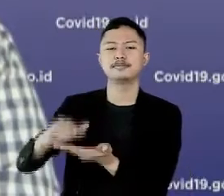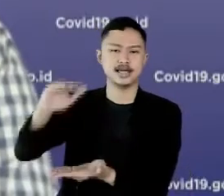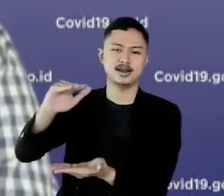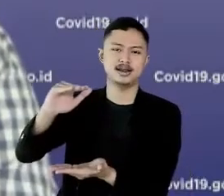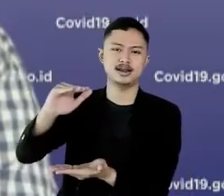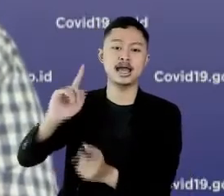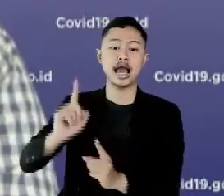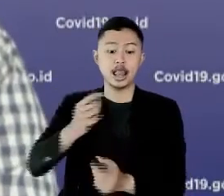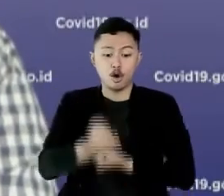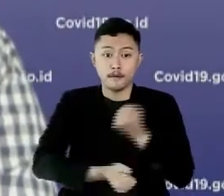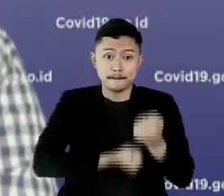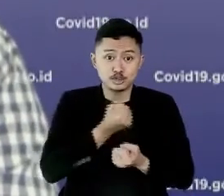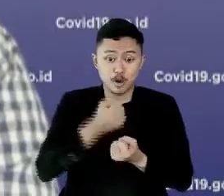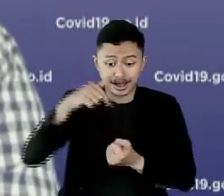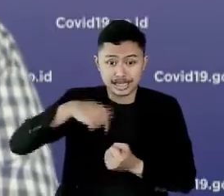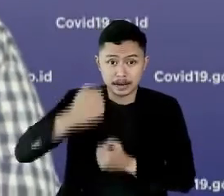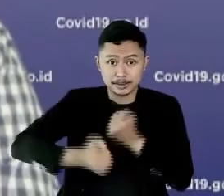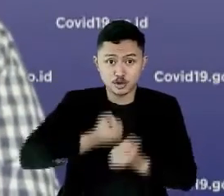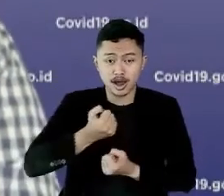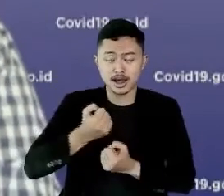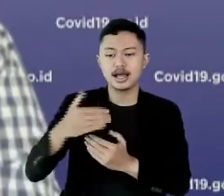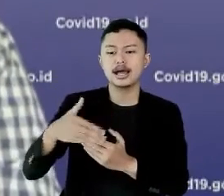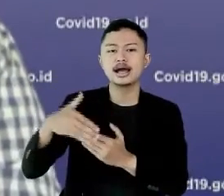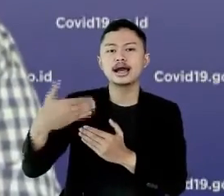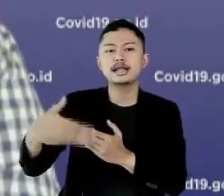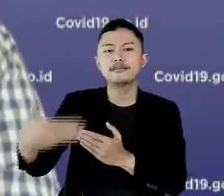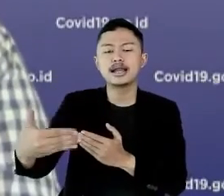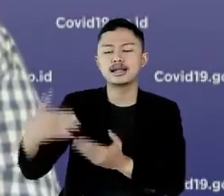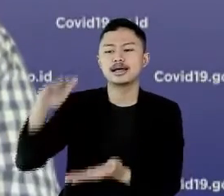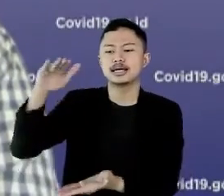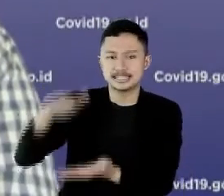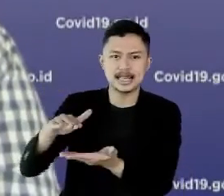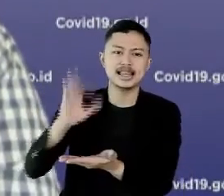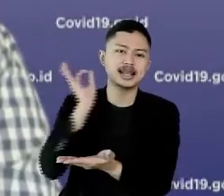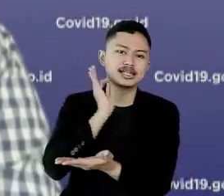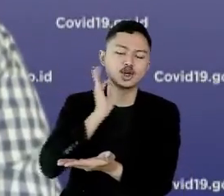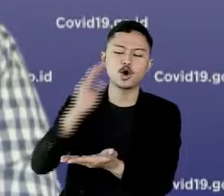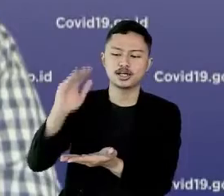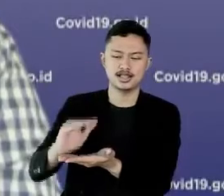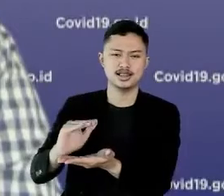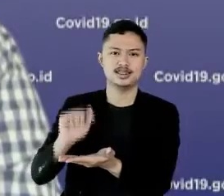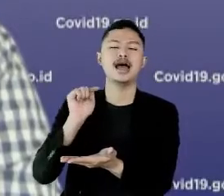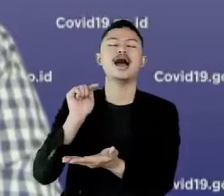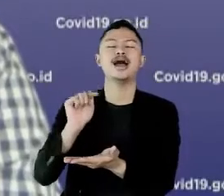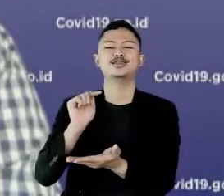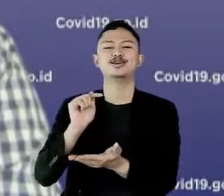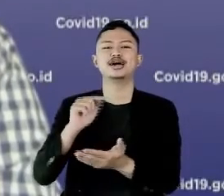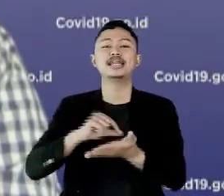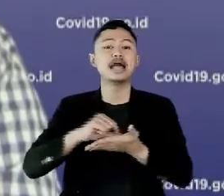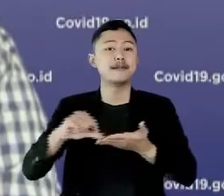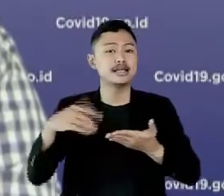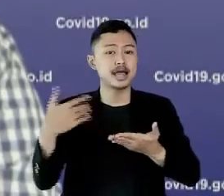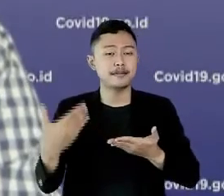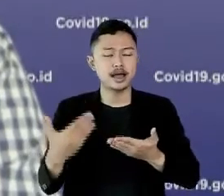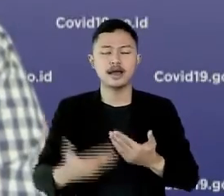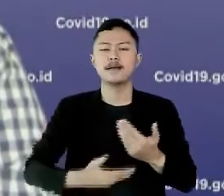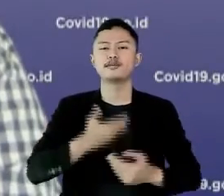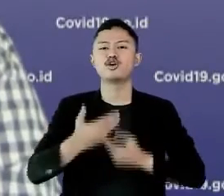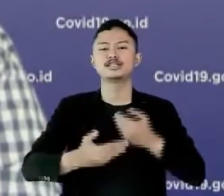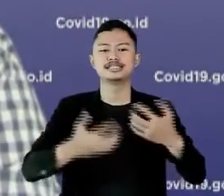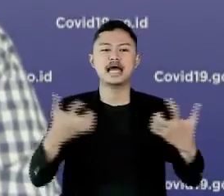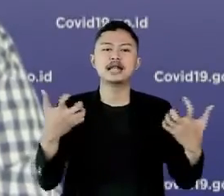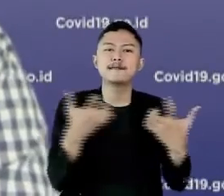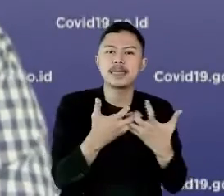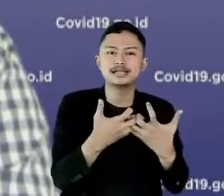sesuatu resikonya kita perkecil. Nah, itu yang kemudian kita sebut sebagai apa proses kita beradaptasi, yaitu